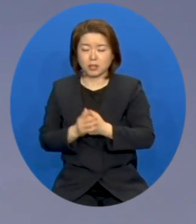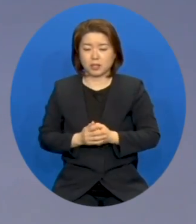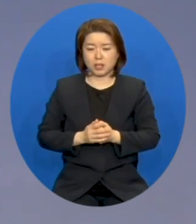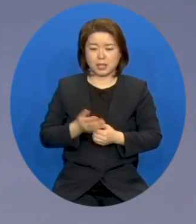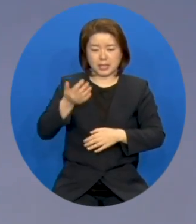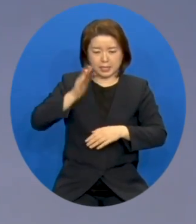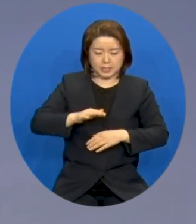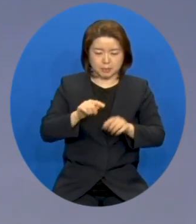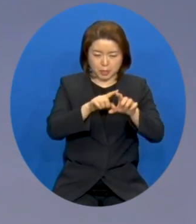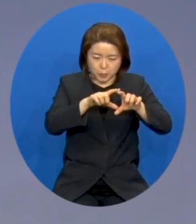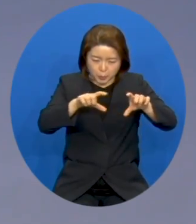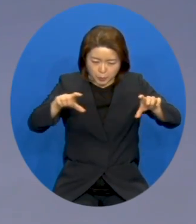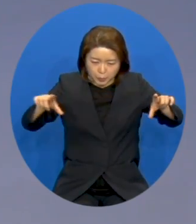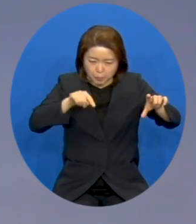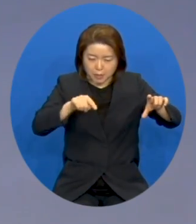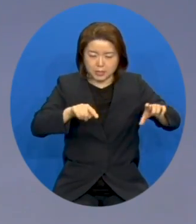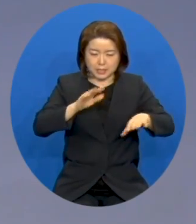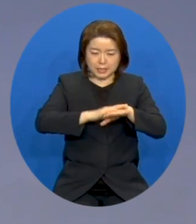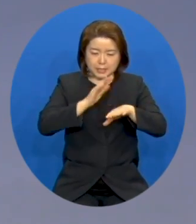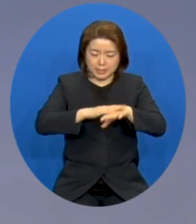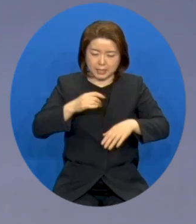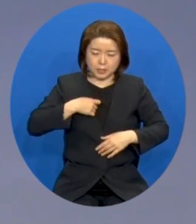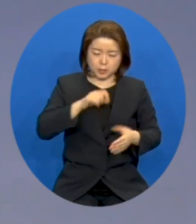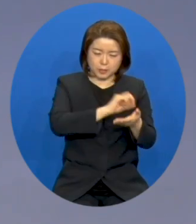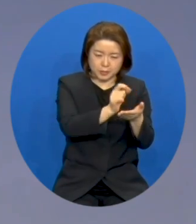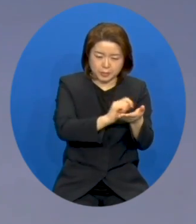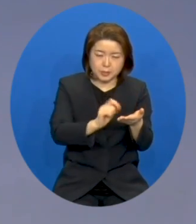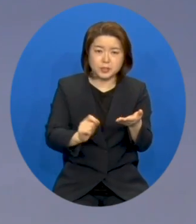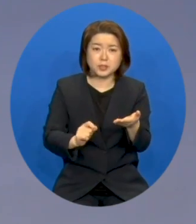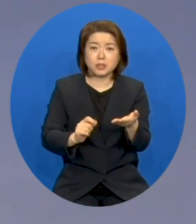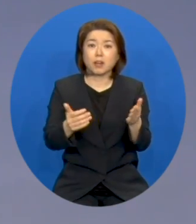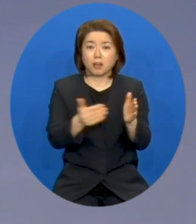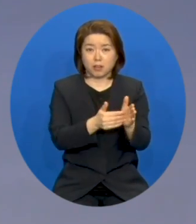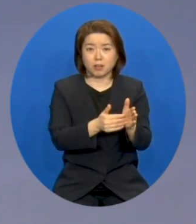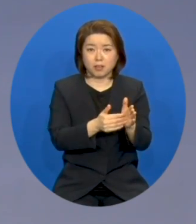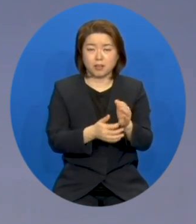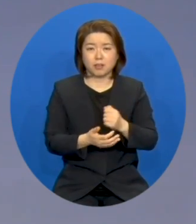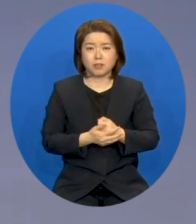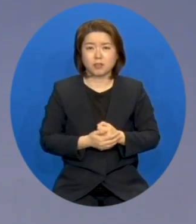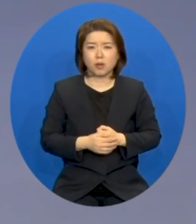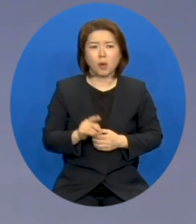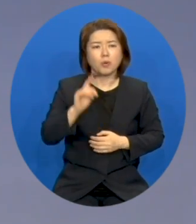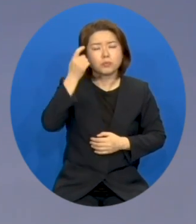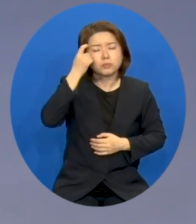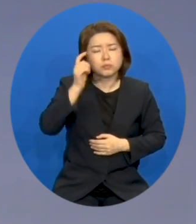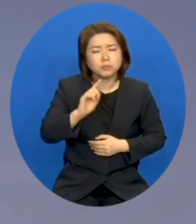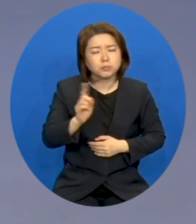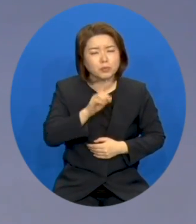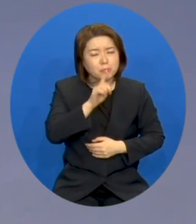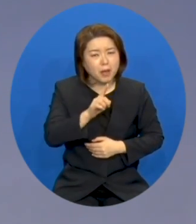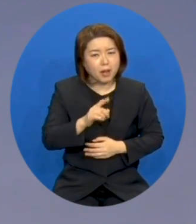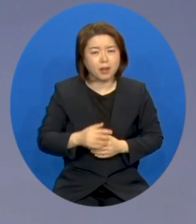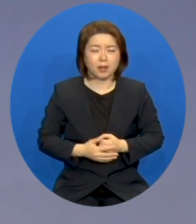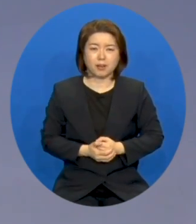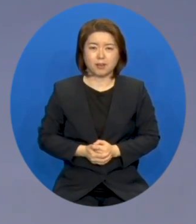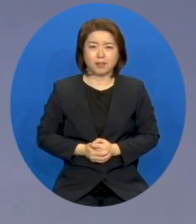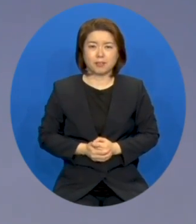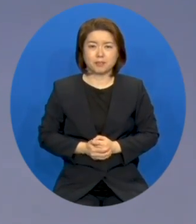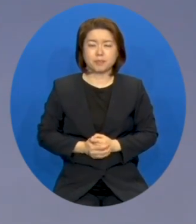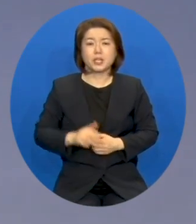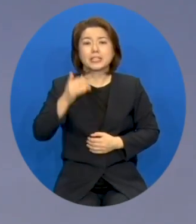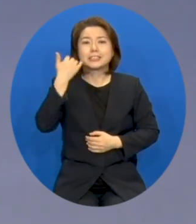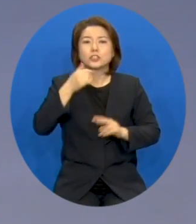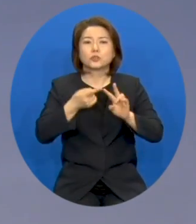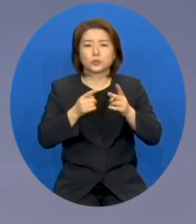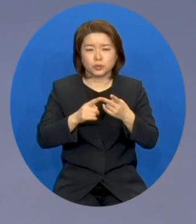부분에 가서는 사도 바울이 자기 손으로 친필로 썼다는 겁니다. 도대체 무슨 말을 한 거죠?